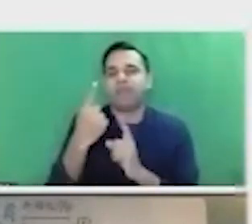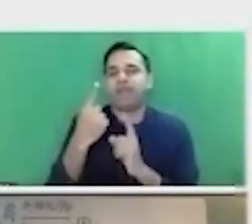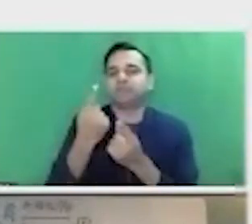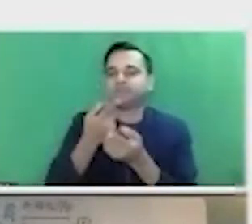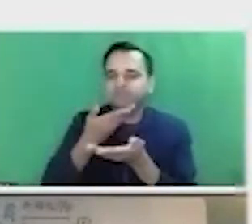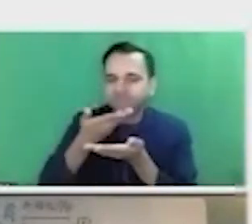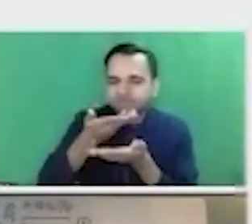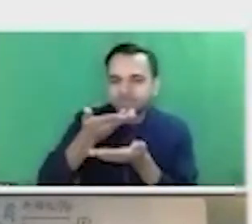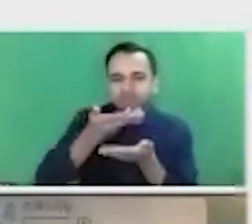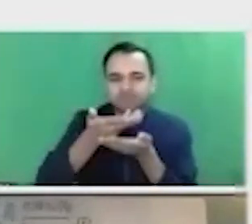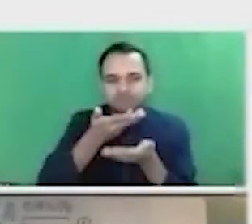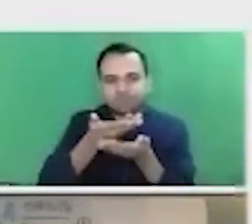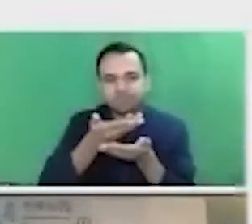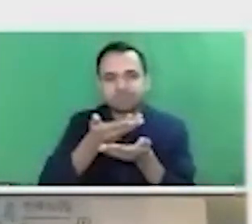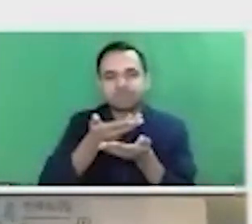لو تحدثنا عن النقطة الأولى